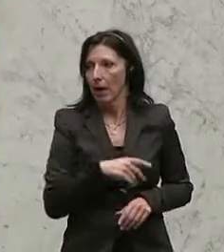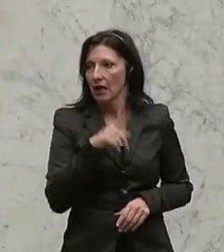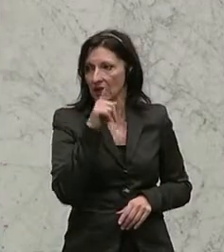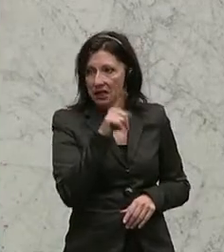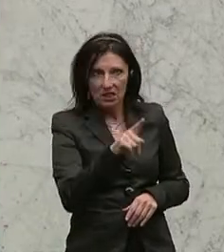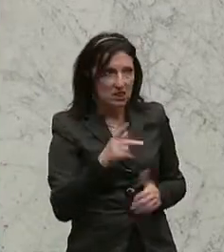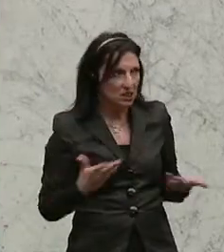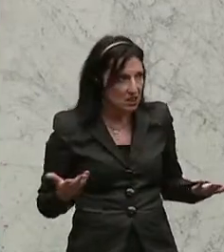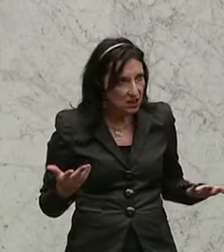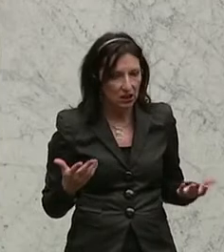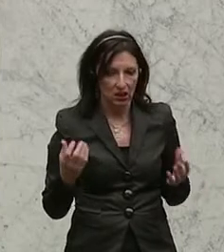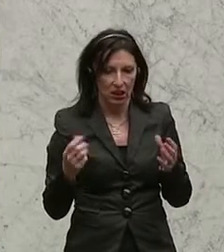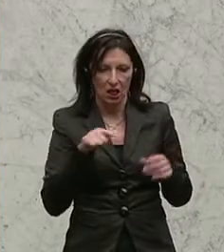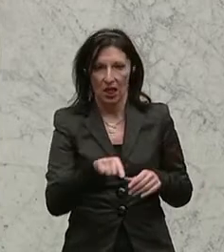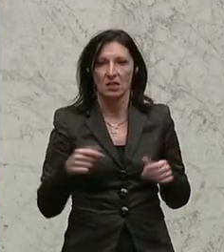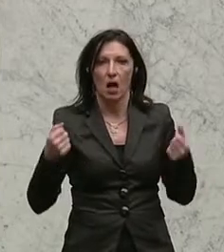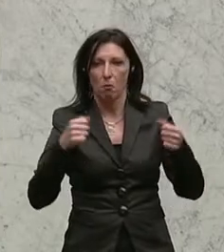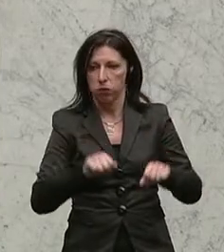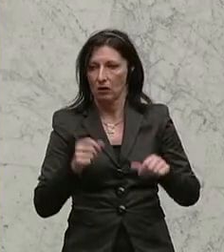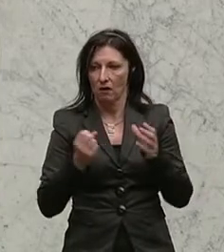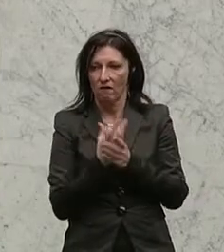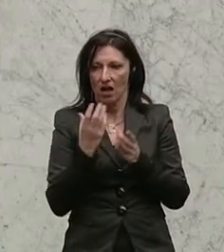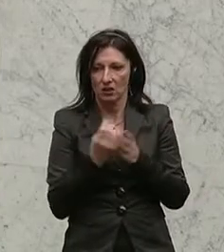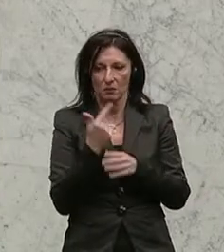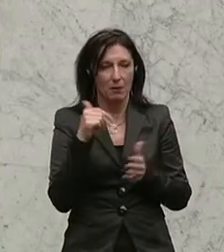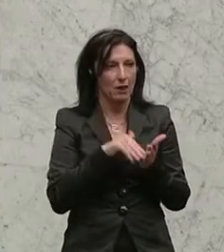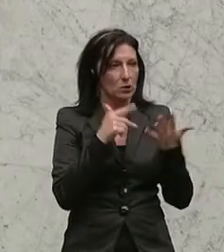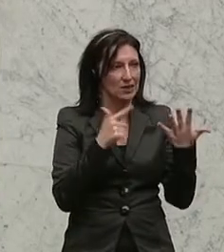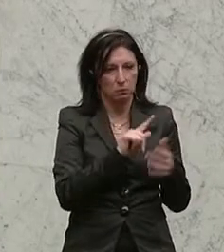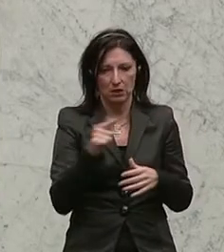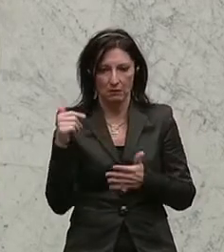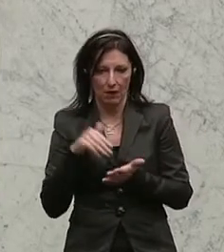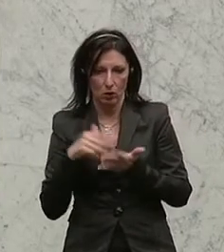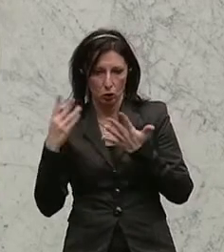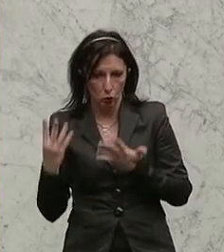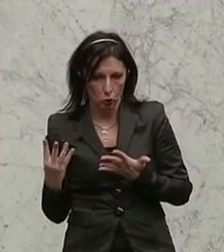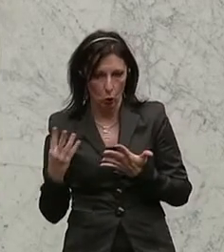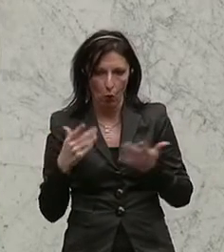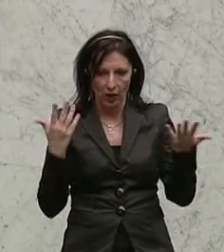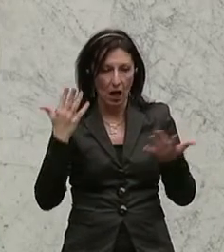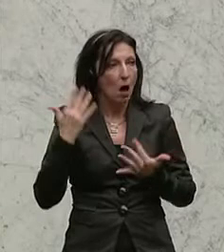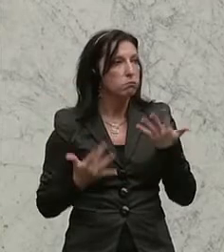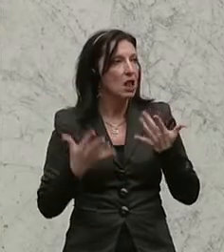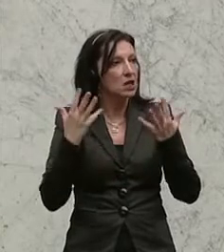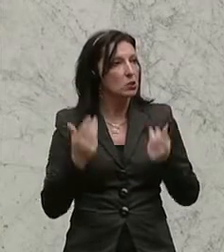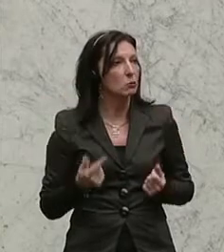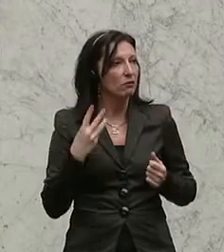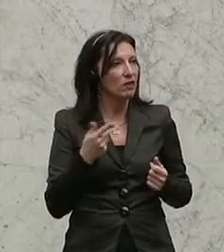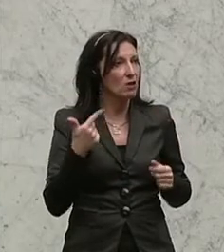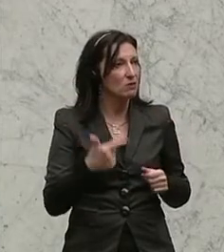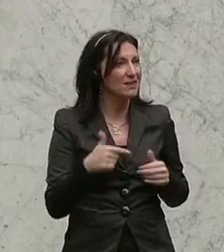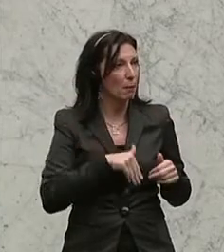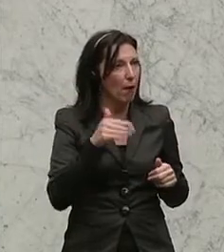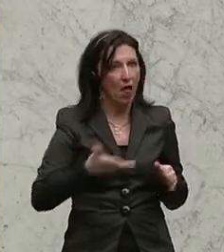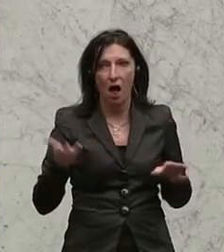unkontrolliertes wachstum in dieser bank vollzogen zwischen 2007 und 2009 von einer bilanzsumme von 24 milliarden auf 41